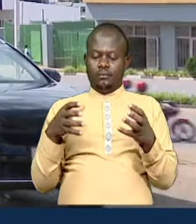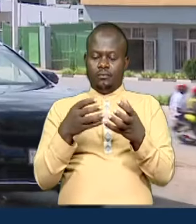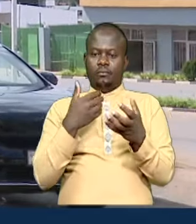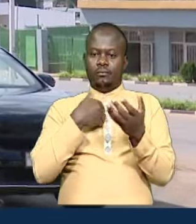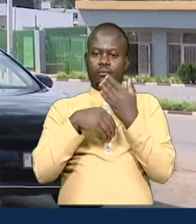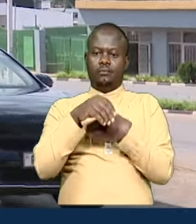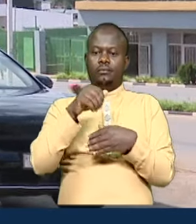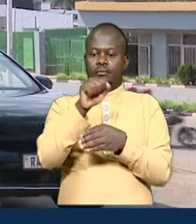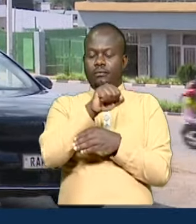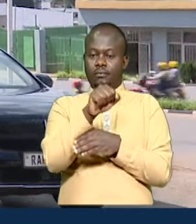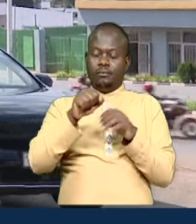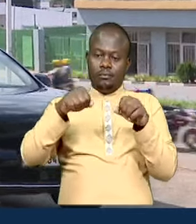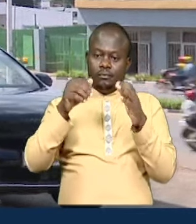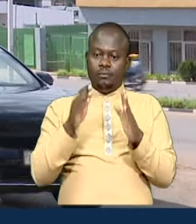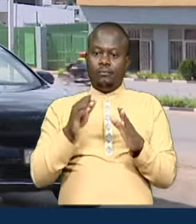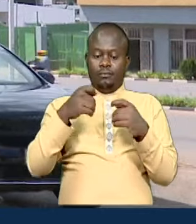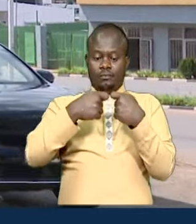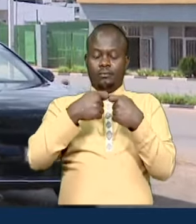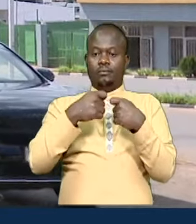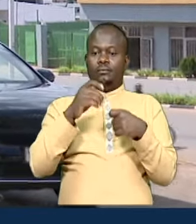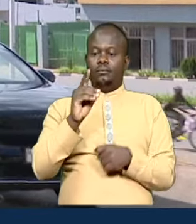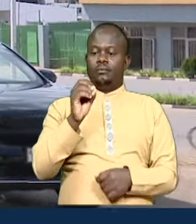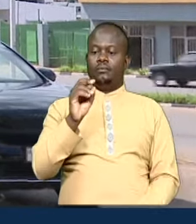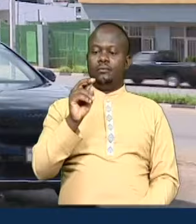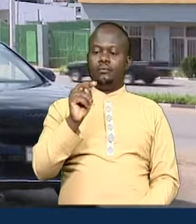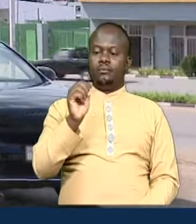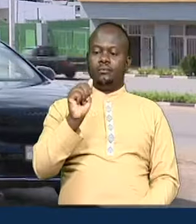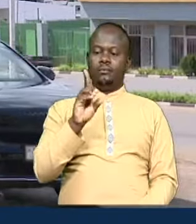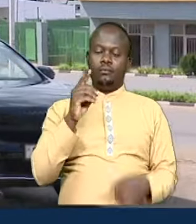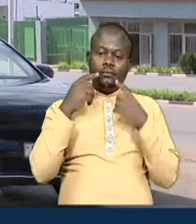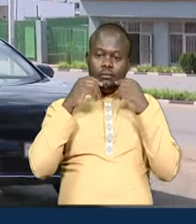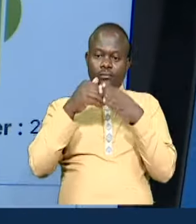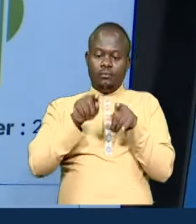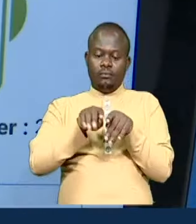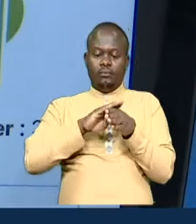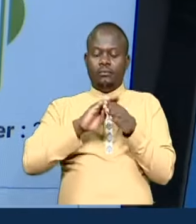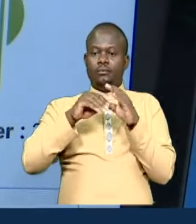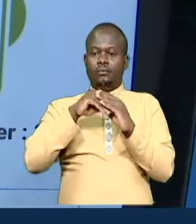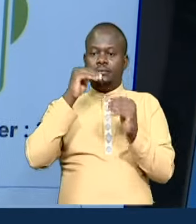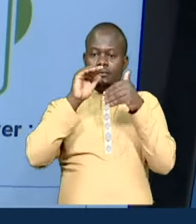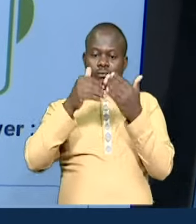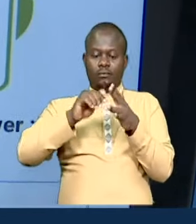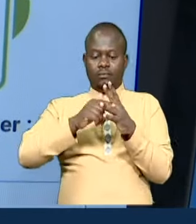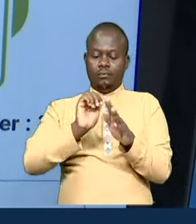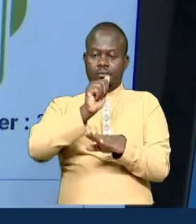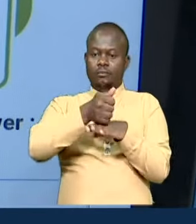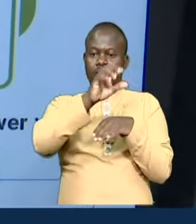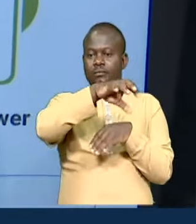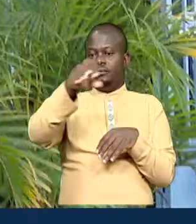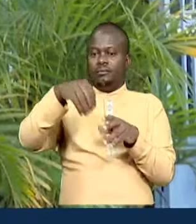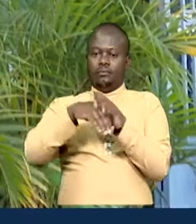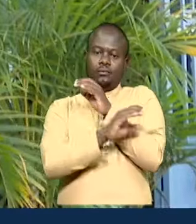bikoresha amashanyarazi mu Rwanda, Donald Rukatana Kabanda, avuga ko nk'abashoramari bo muri uru rwego batangiye gushyira izi sitasiyo hirya no hino mu